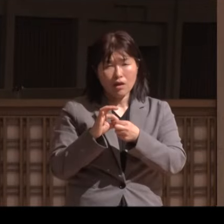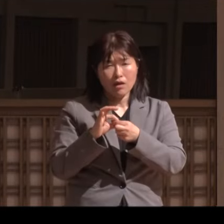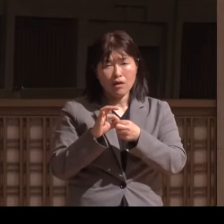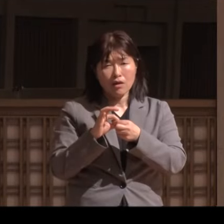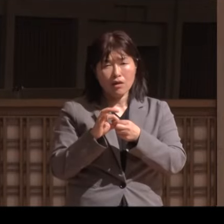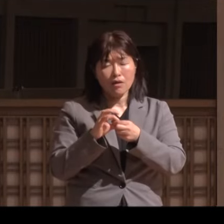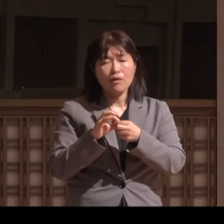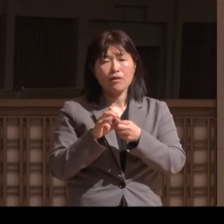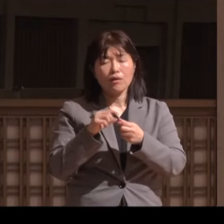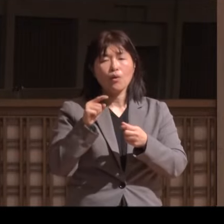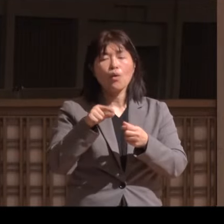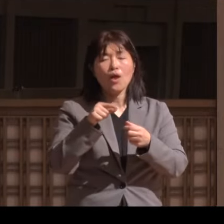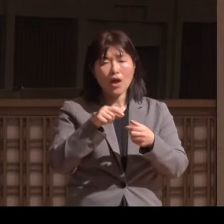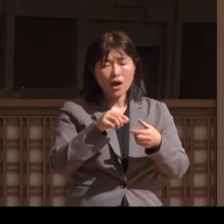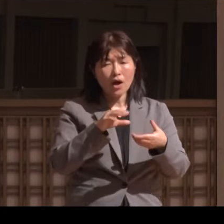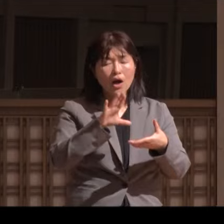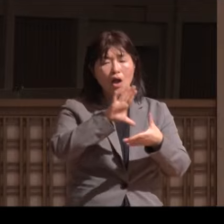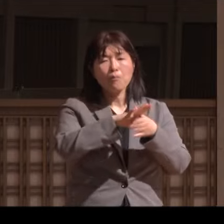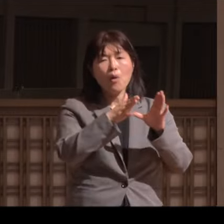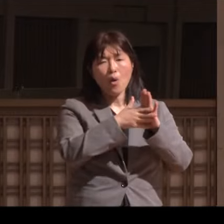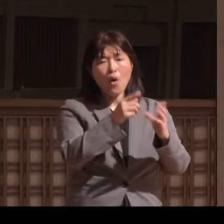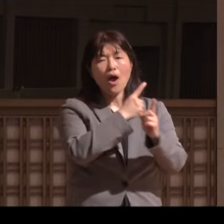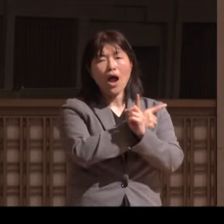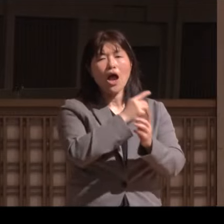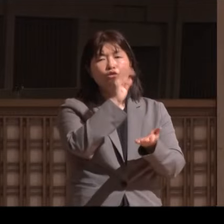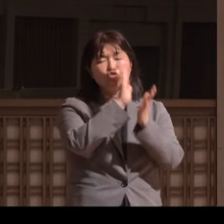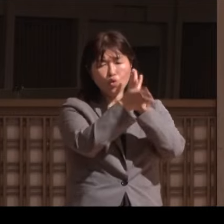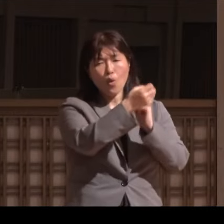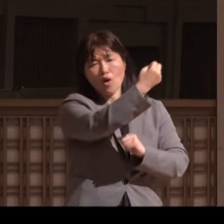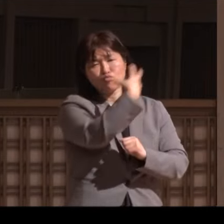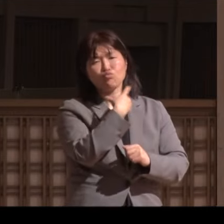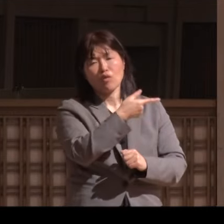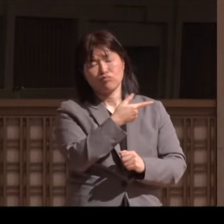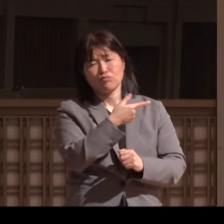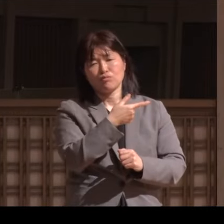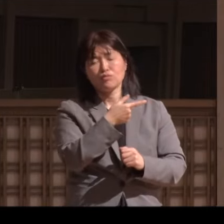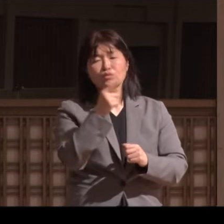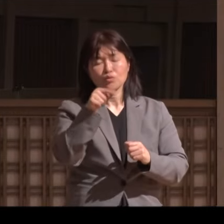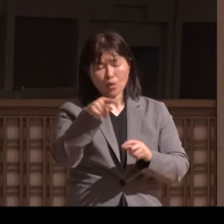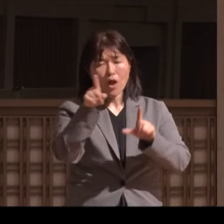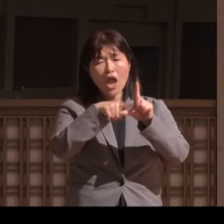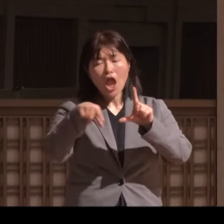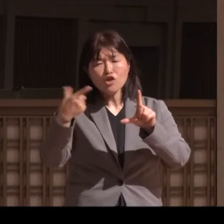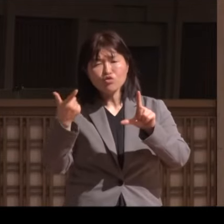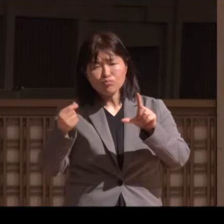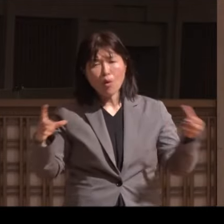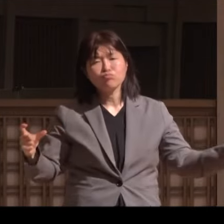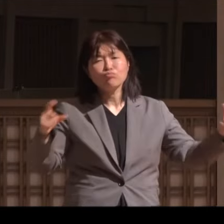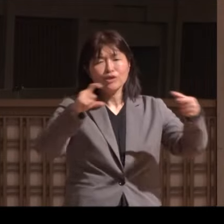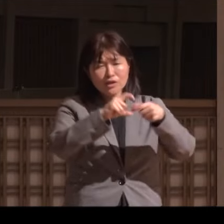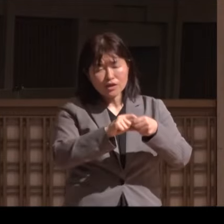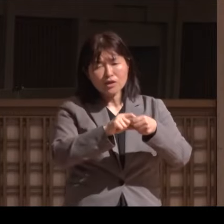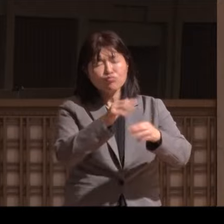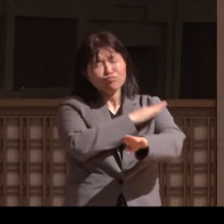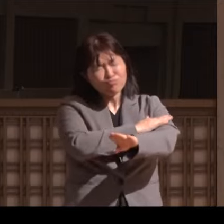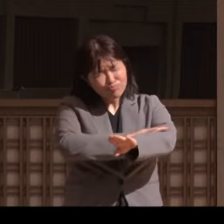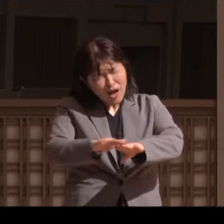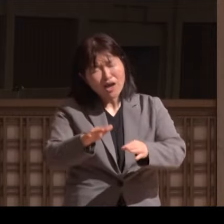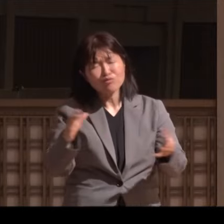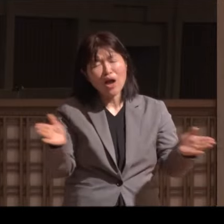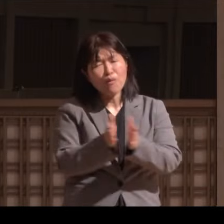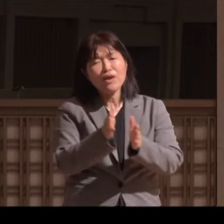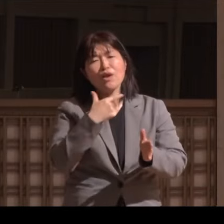もう文部科学書はそのように言っておりますのでそれとまエルもをうまく組み合わせていただくといいかなと思っ